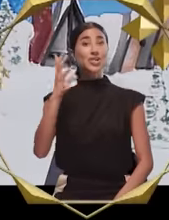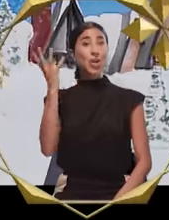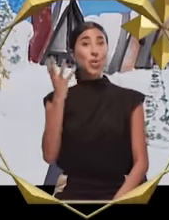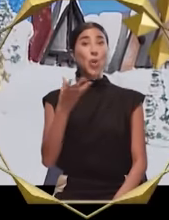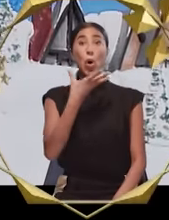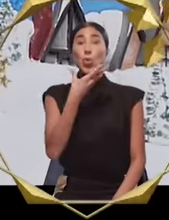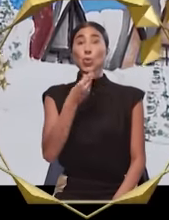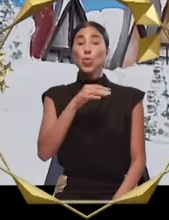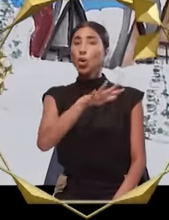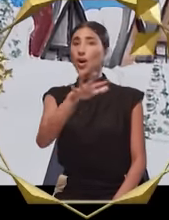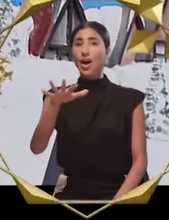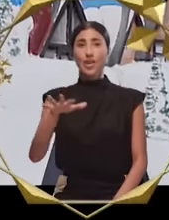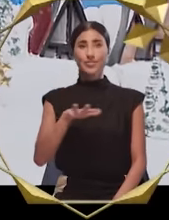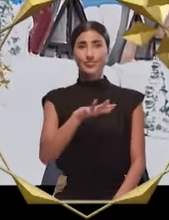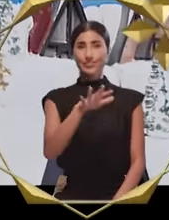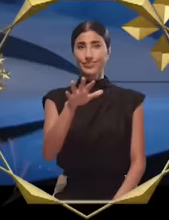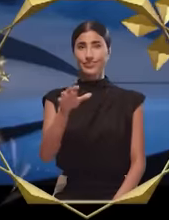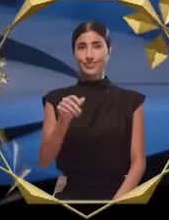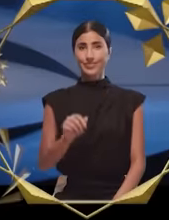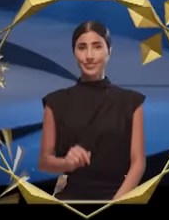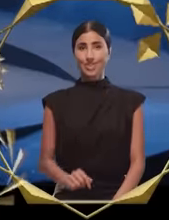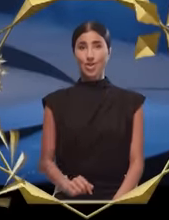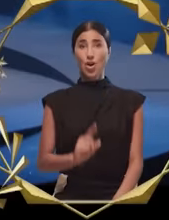لا شيء حلو كله،